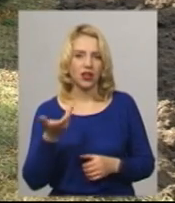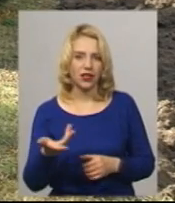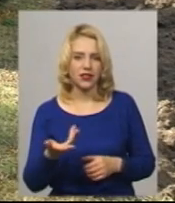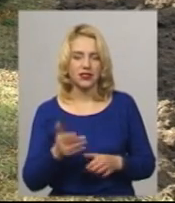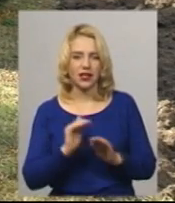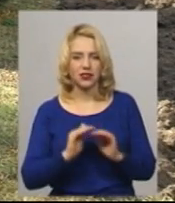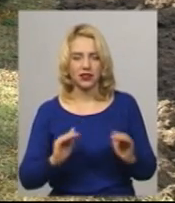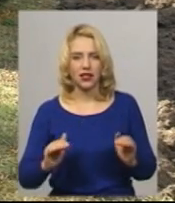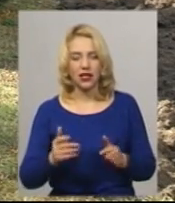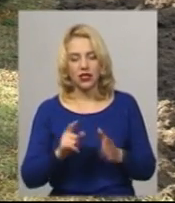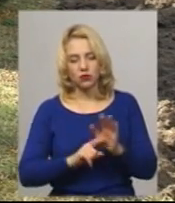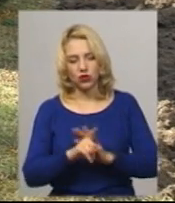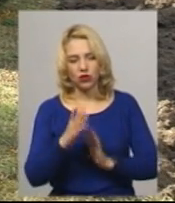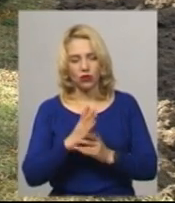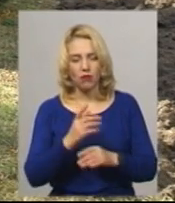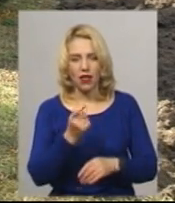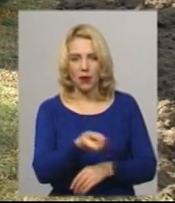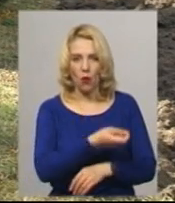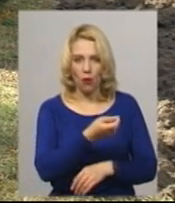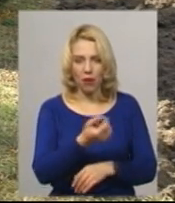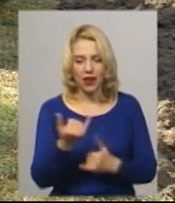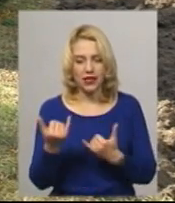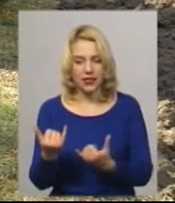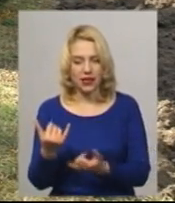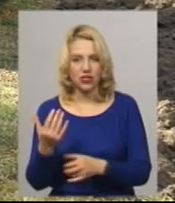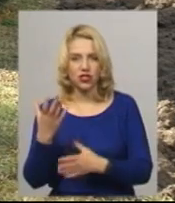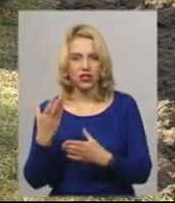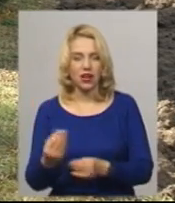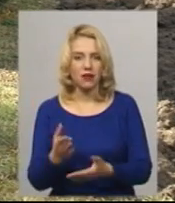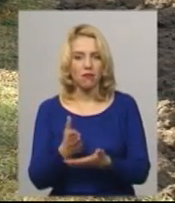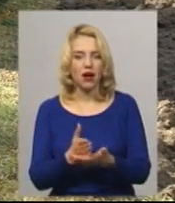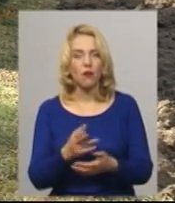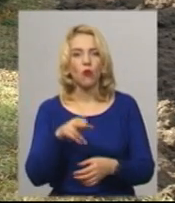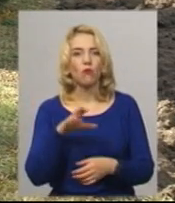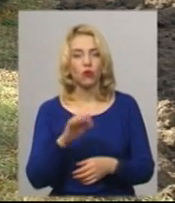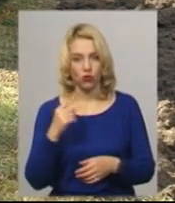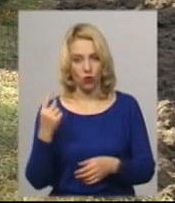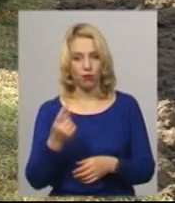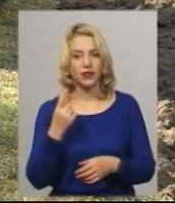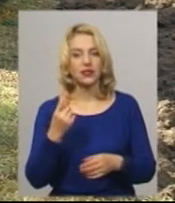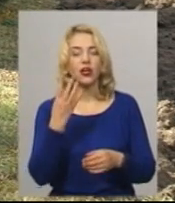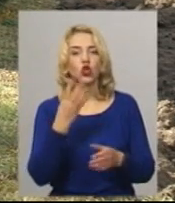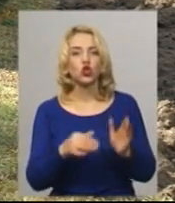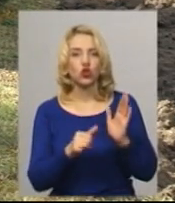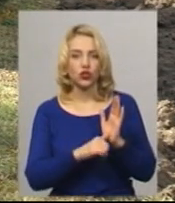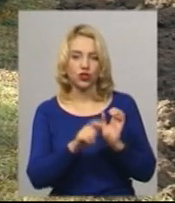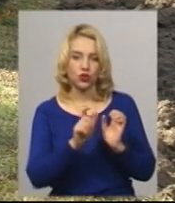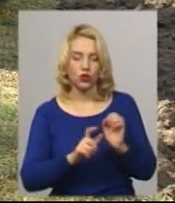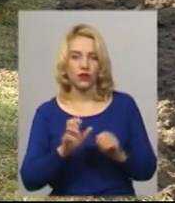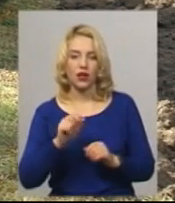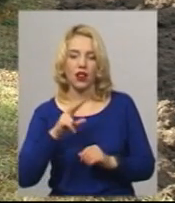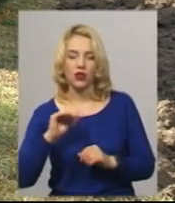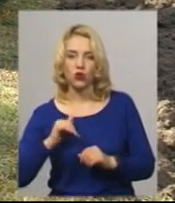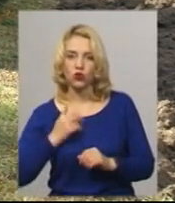дітей. Спочатку ми мали їх зовсім обмаль. На сьогоднішній день ми маємо по області 46 чоловік. Але